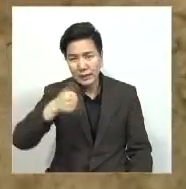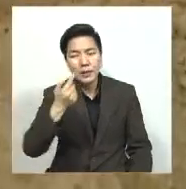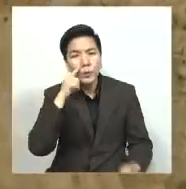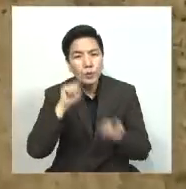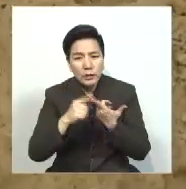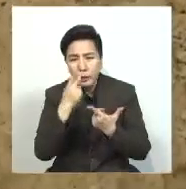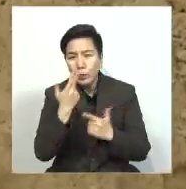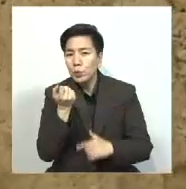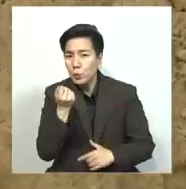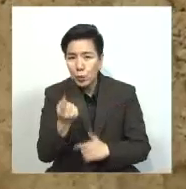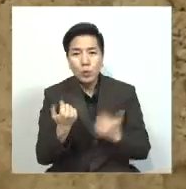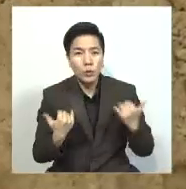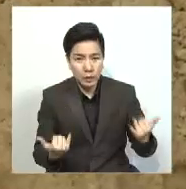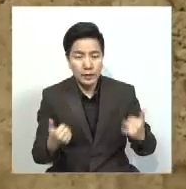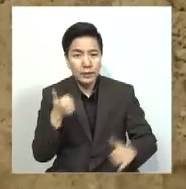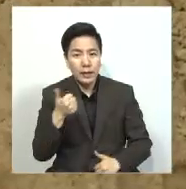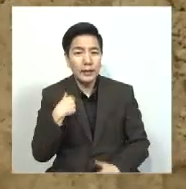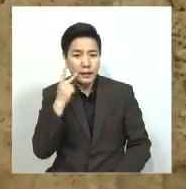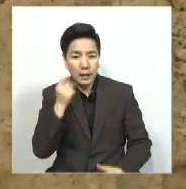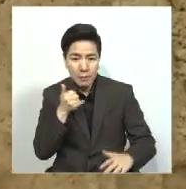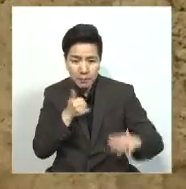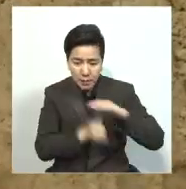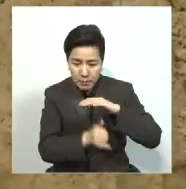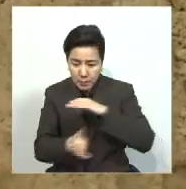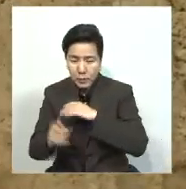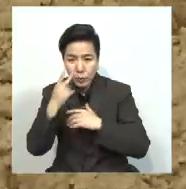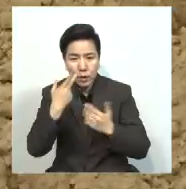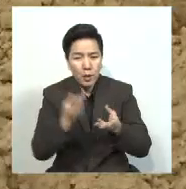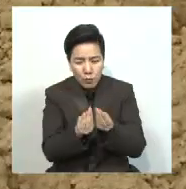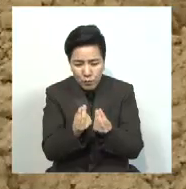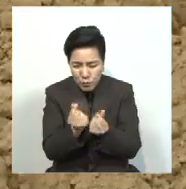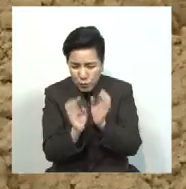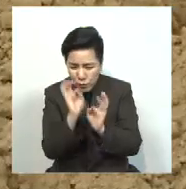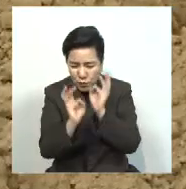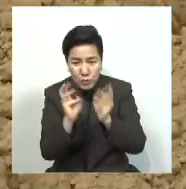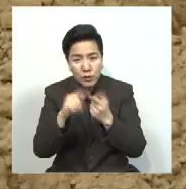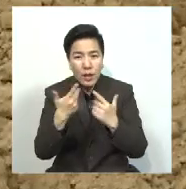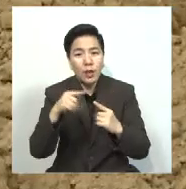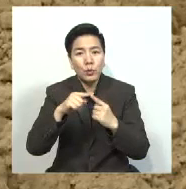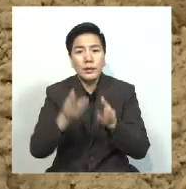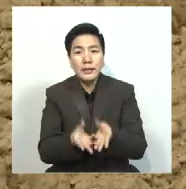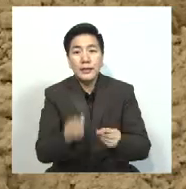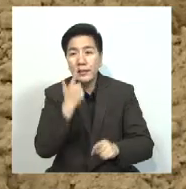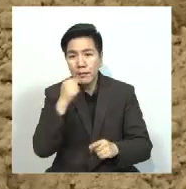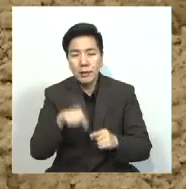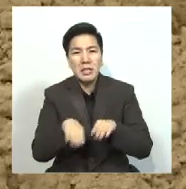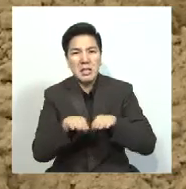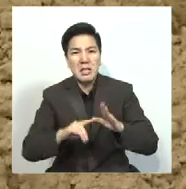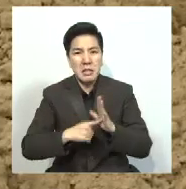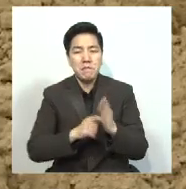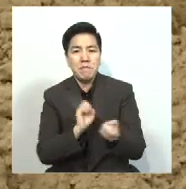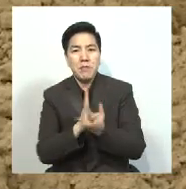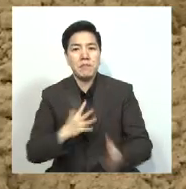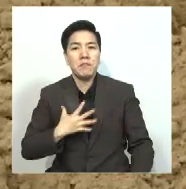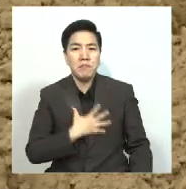อองเนี่ยได้แบบเรียลไทม์ค่ะนอกจากนี้ทีมข่าวลงพื้นที่สำรวจสถานการณ์ฝุ่นละอองขนาดเล็กในพื้นที่เขตดินแดงอยู่ในเกณฑ์เริ่ม